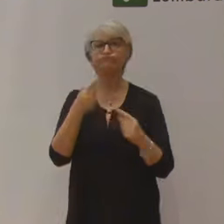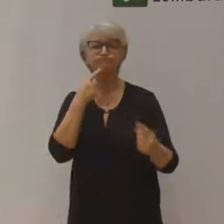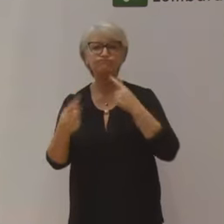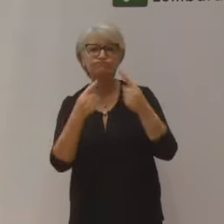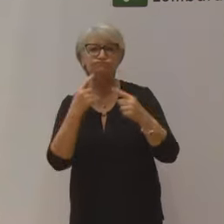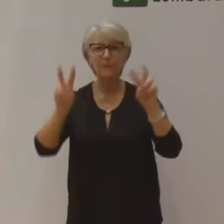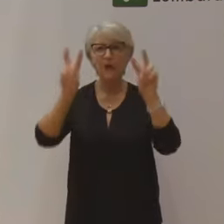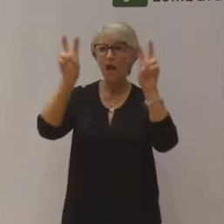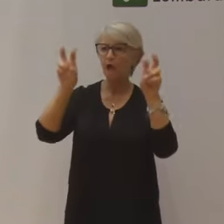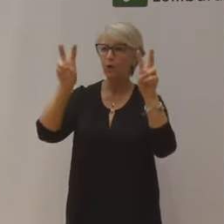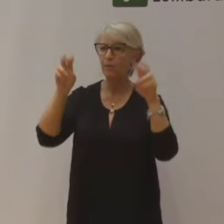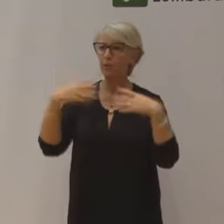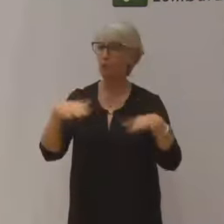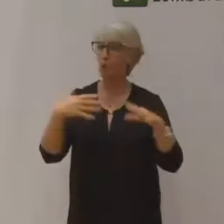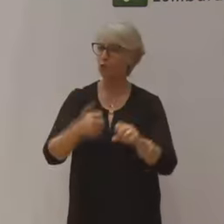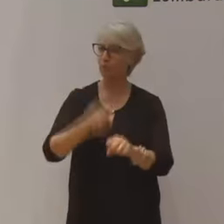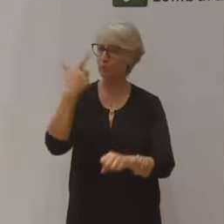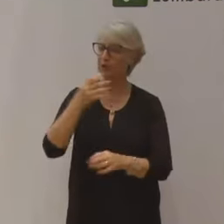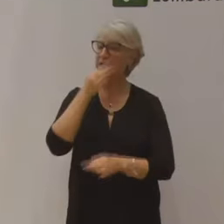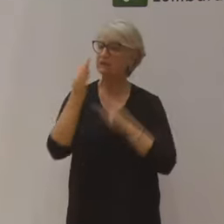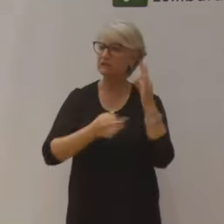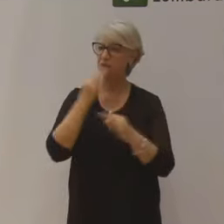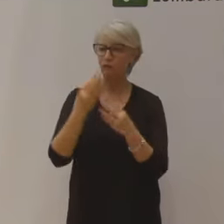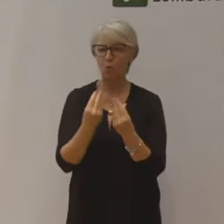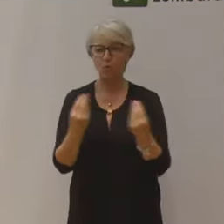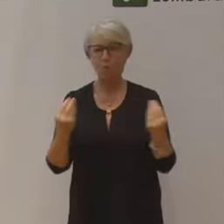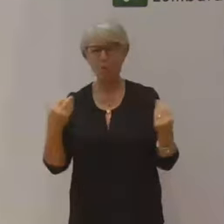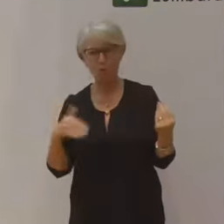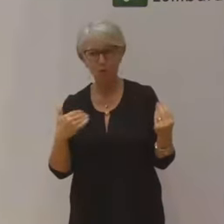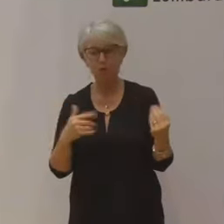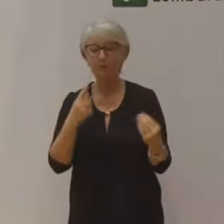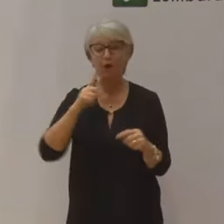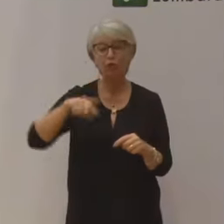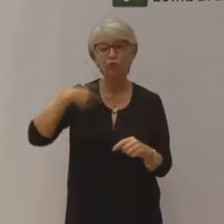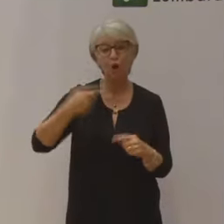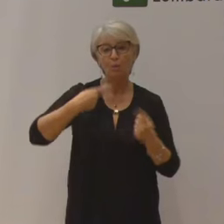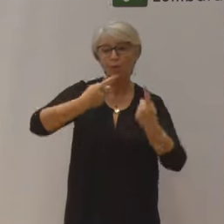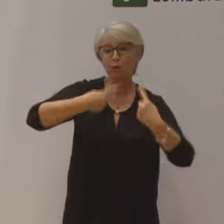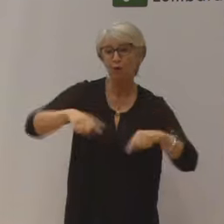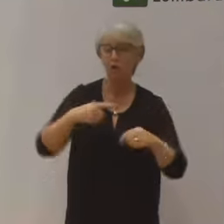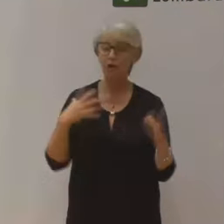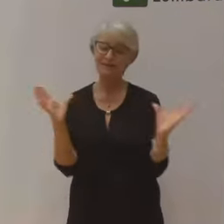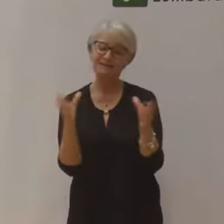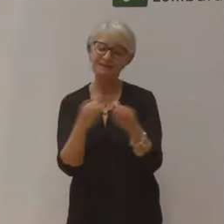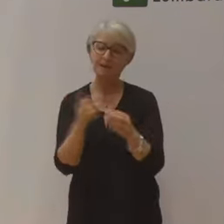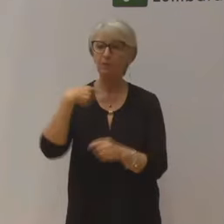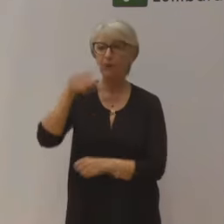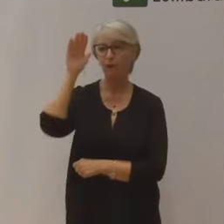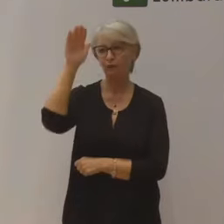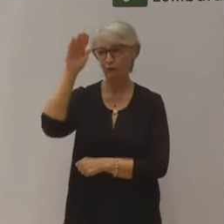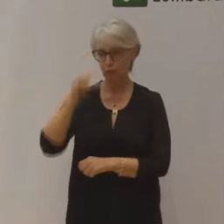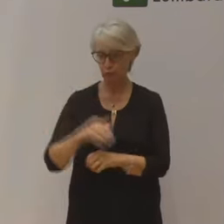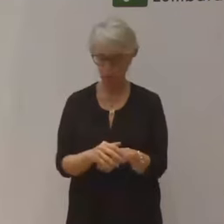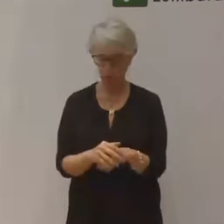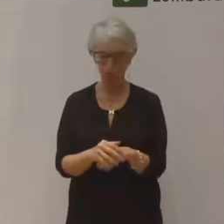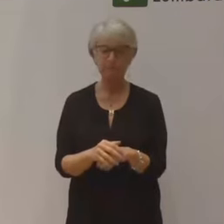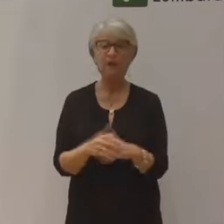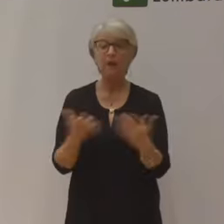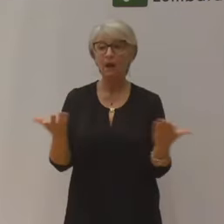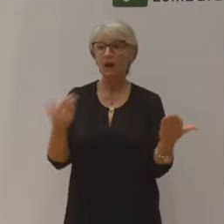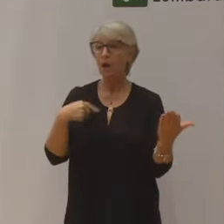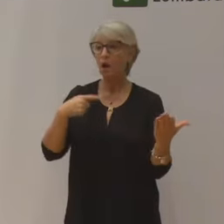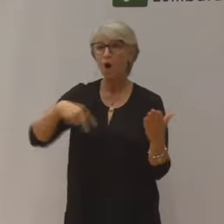un argomento decisamente importante e significativo, ovvero dopo di noi, insieme per il futuro. Va detto innanzitutto